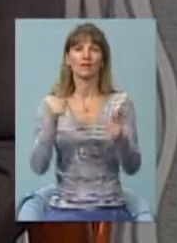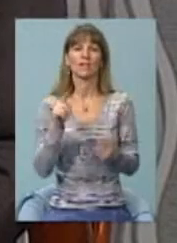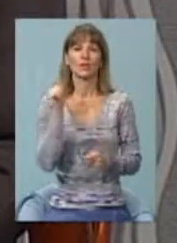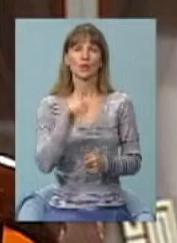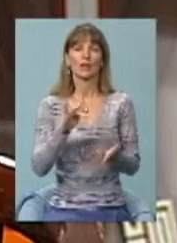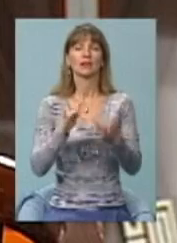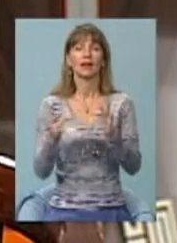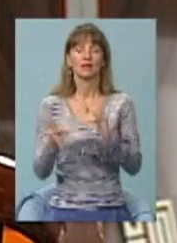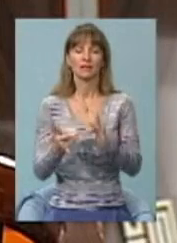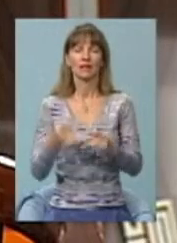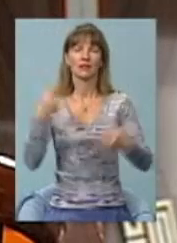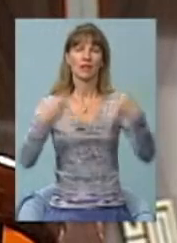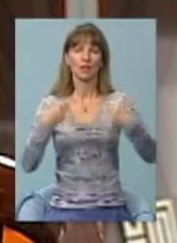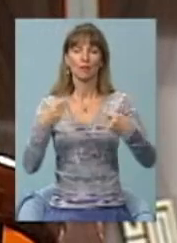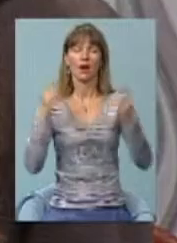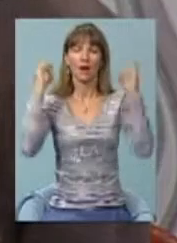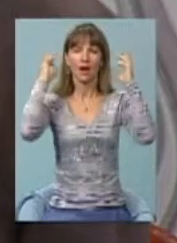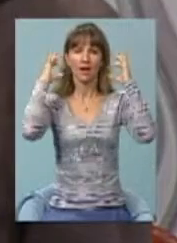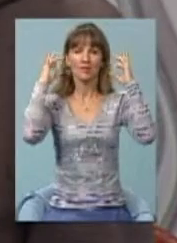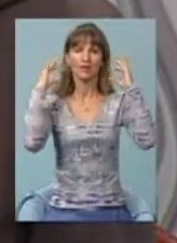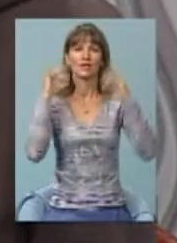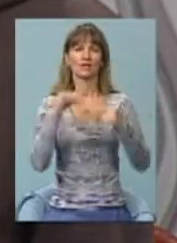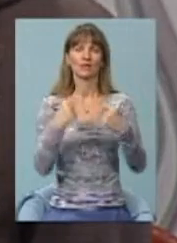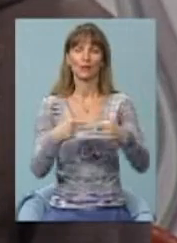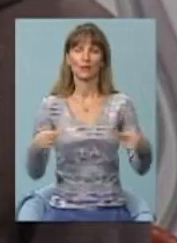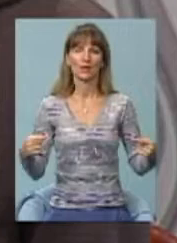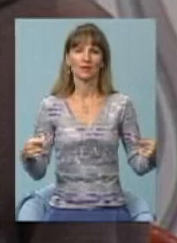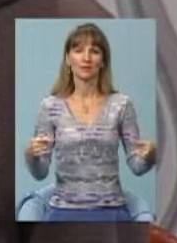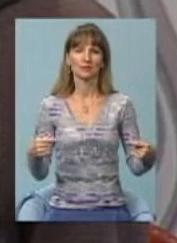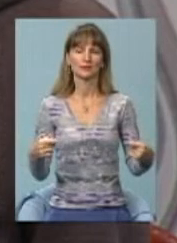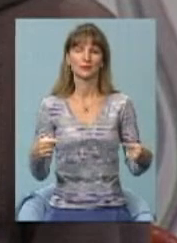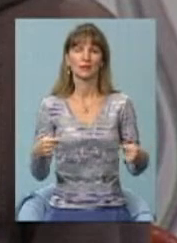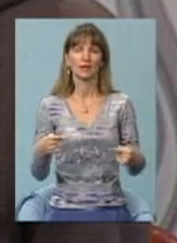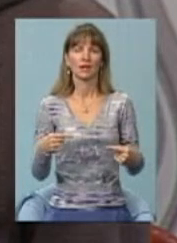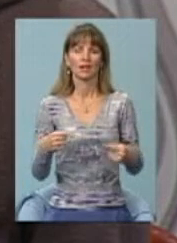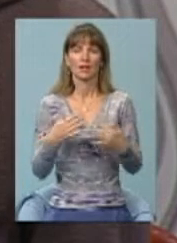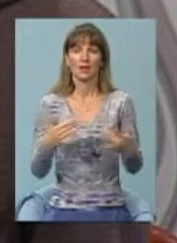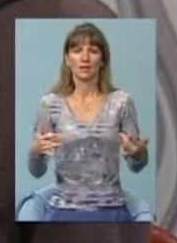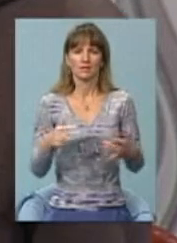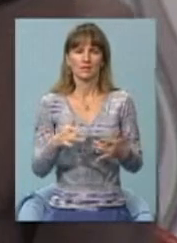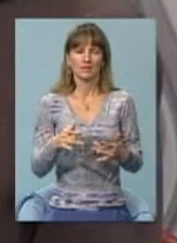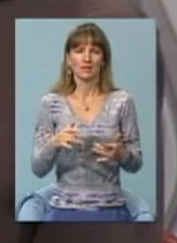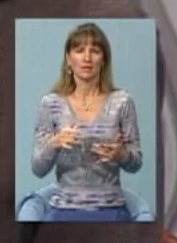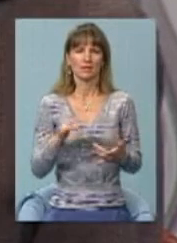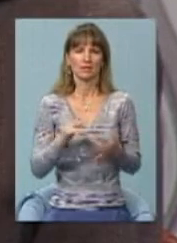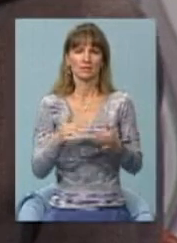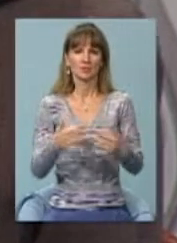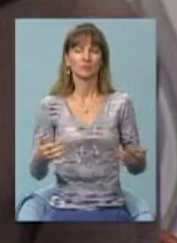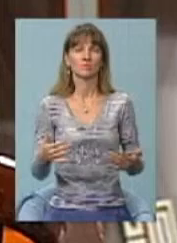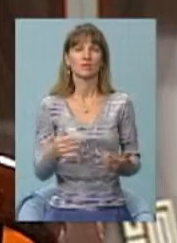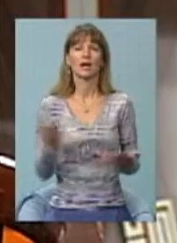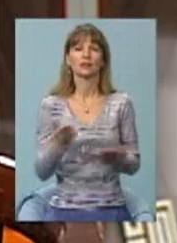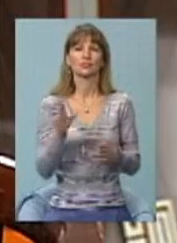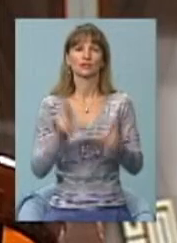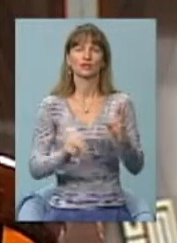самий інтернет, телебачення, радіо, ну і інші такі гаджети та винаходи. Як ти вважаєш взагалі, які